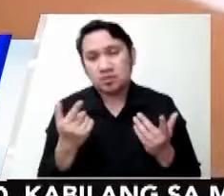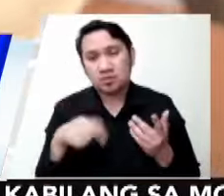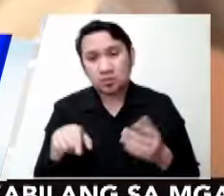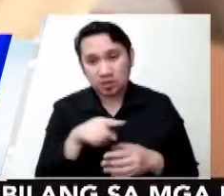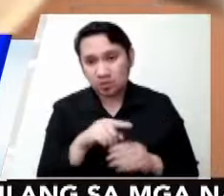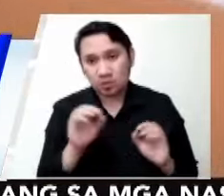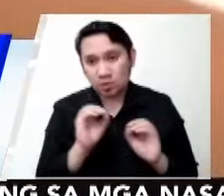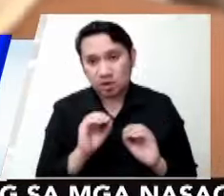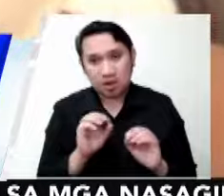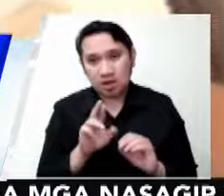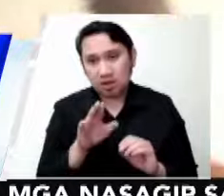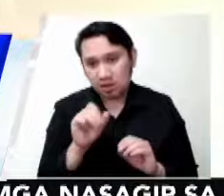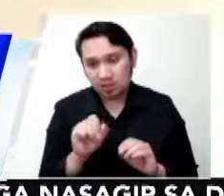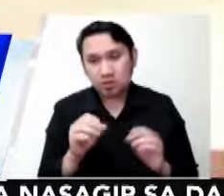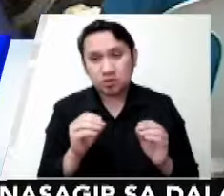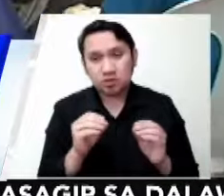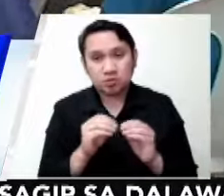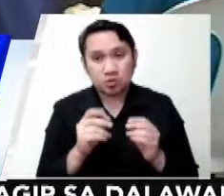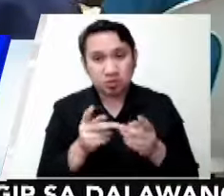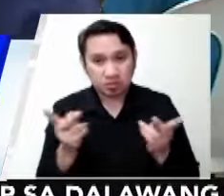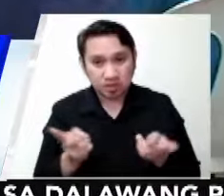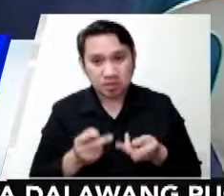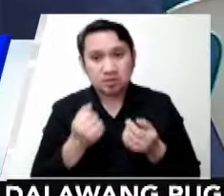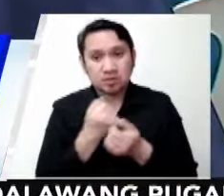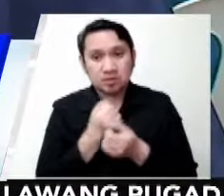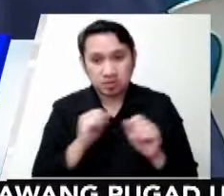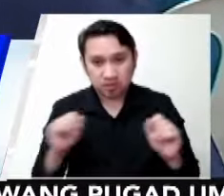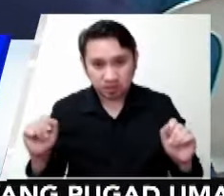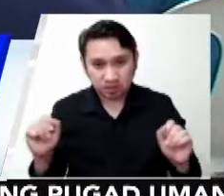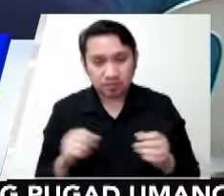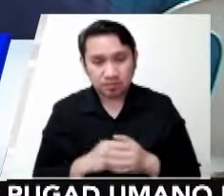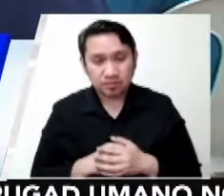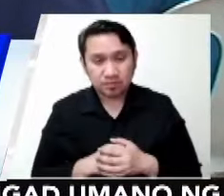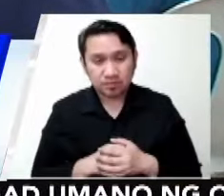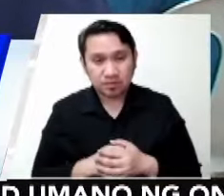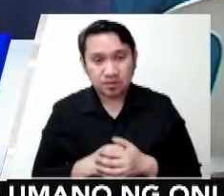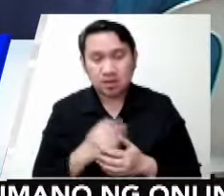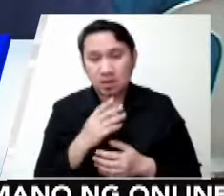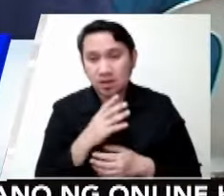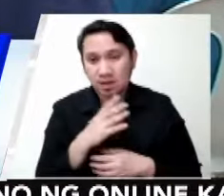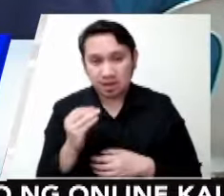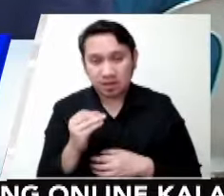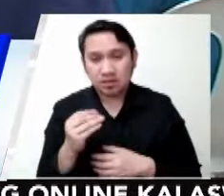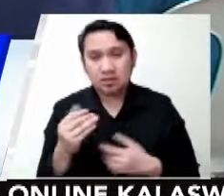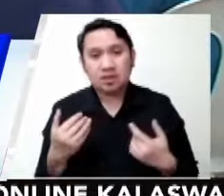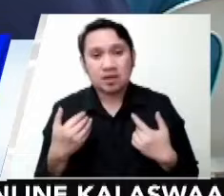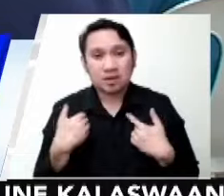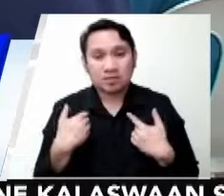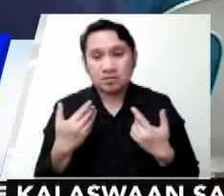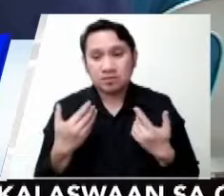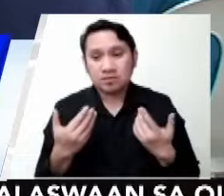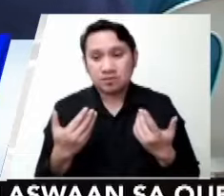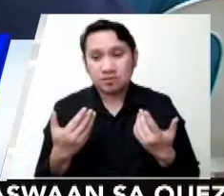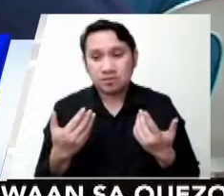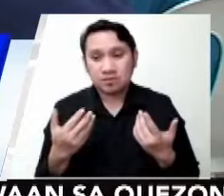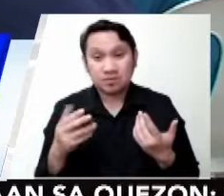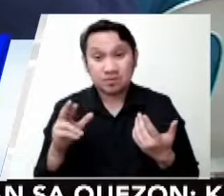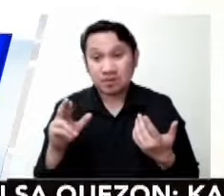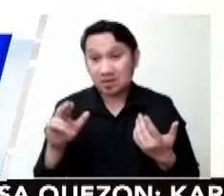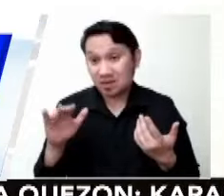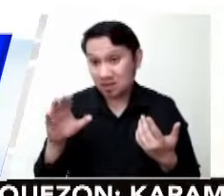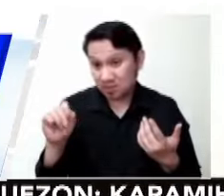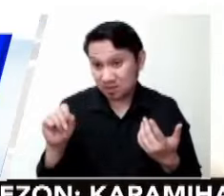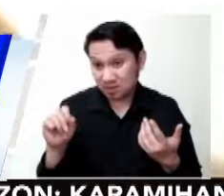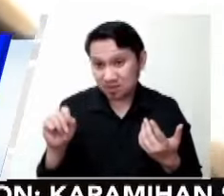space safer, the city safe. A lot of our vaccine, yung cases natin ng rabies right now are from pets